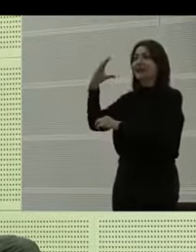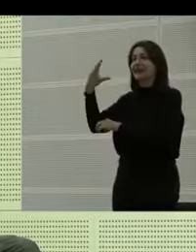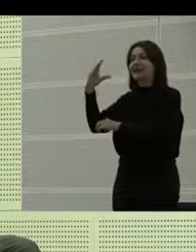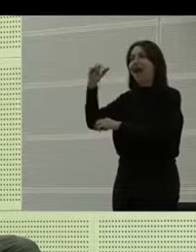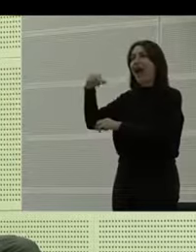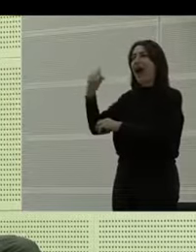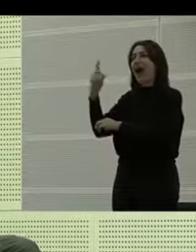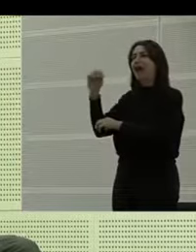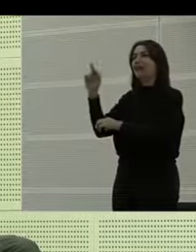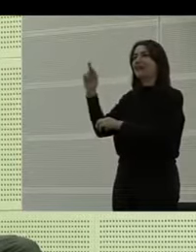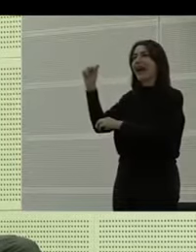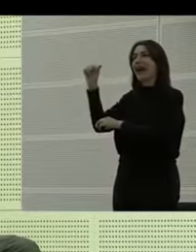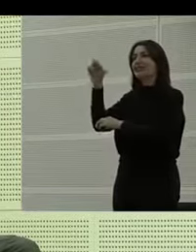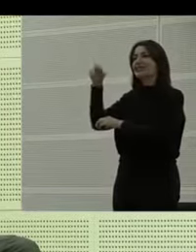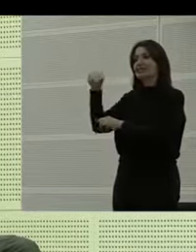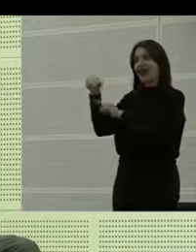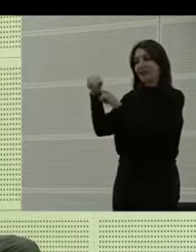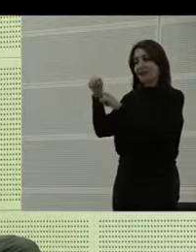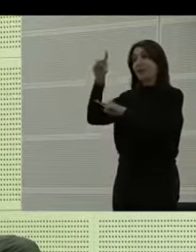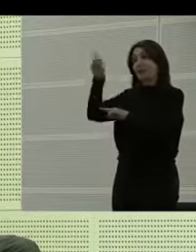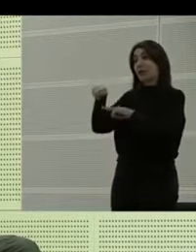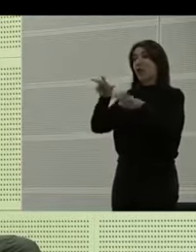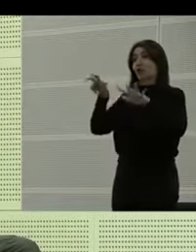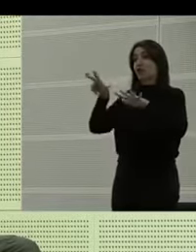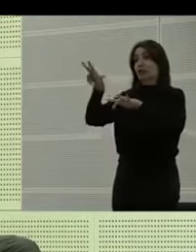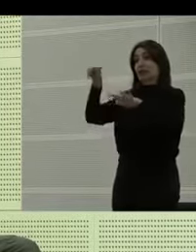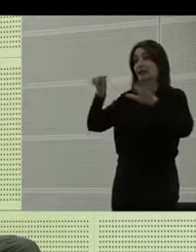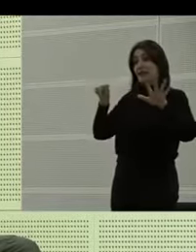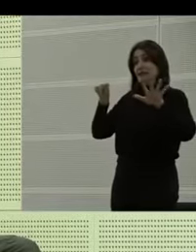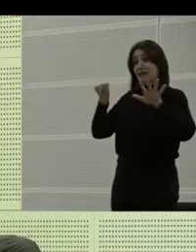del 1836.